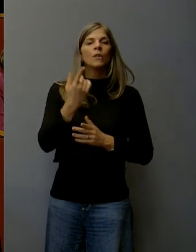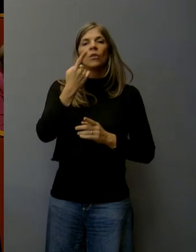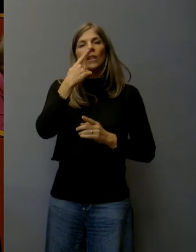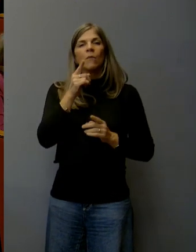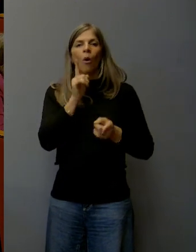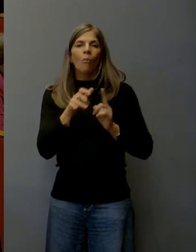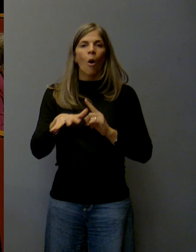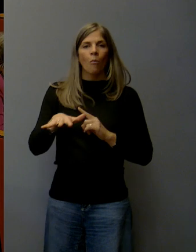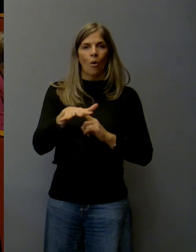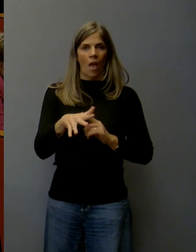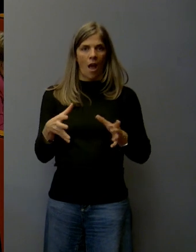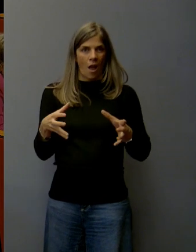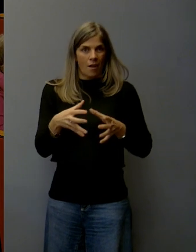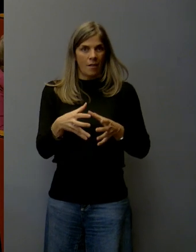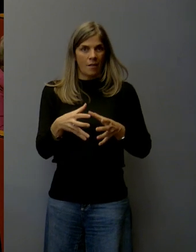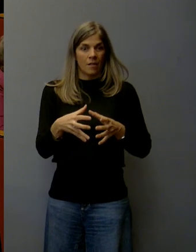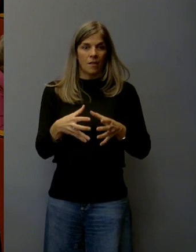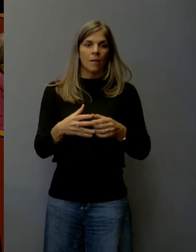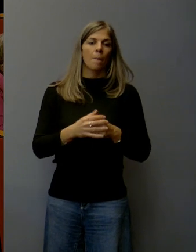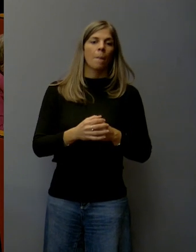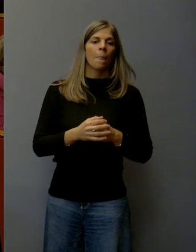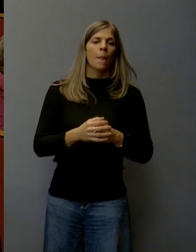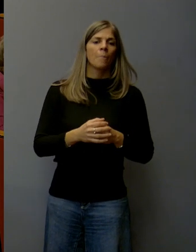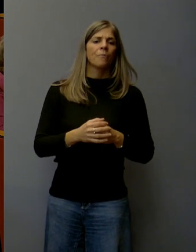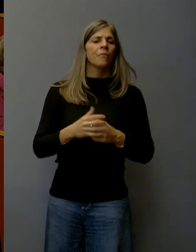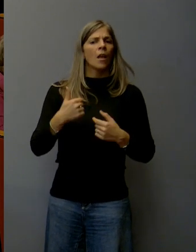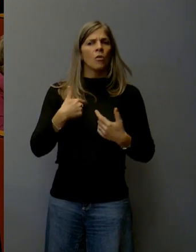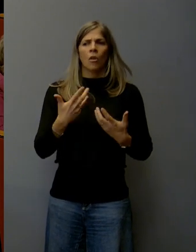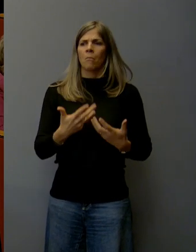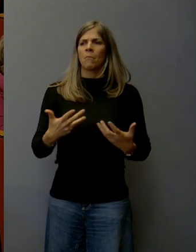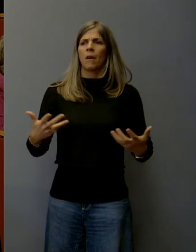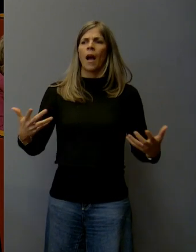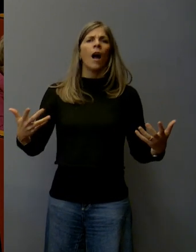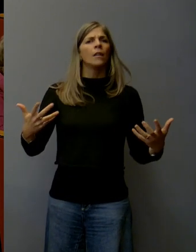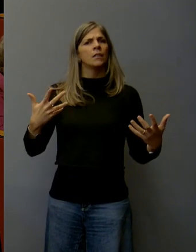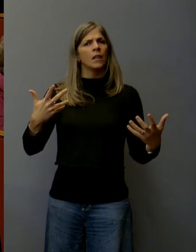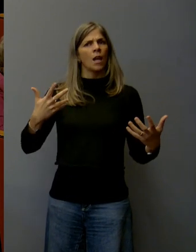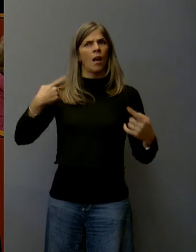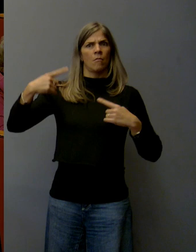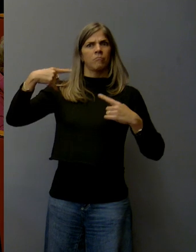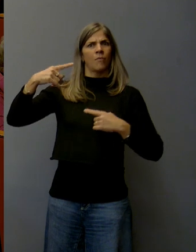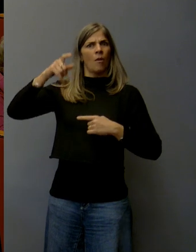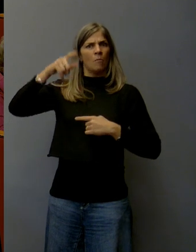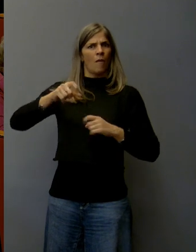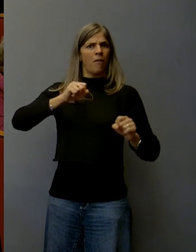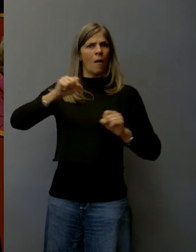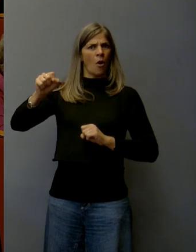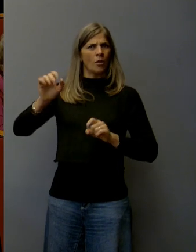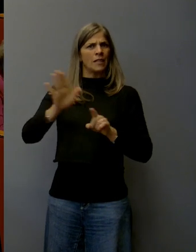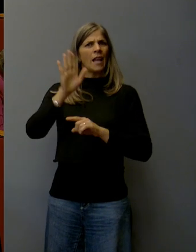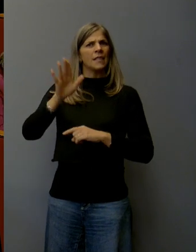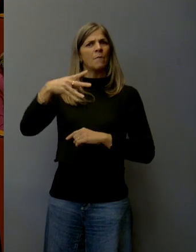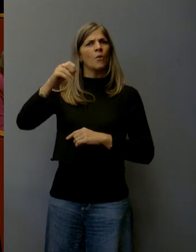quindi siamo siamo patria di grandi personaggi con Mazzini e credo che narrare